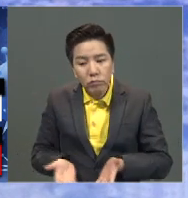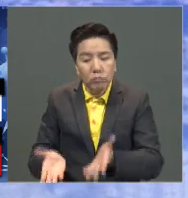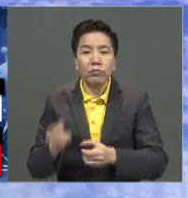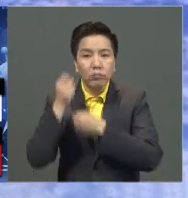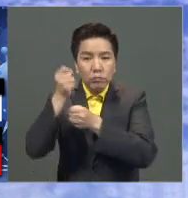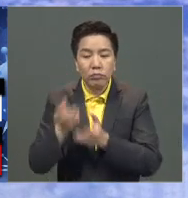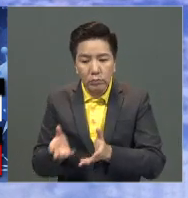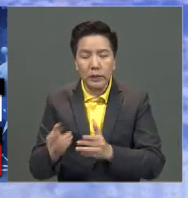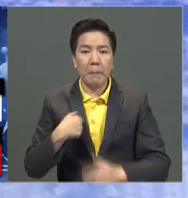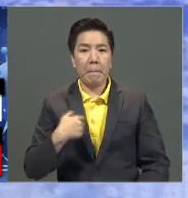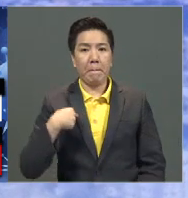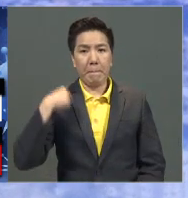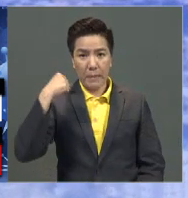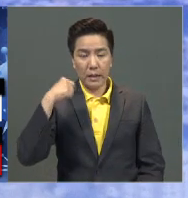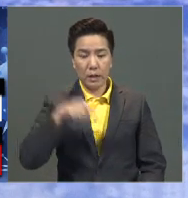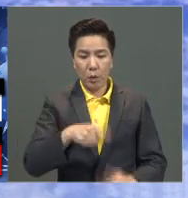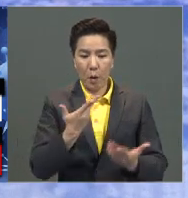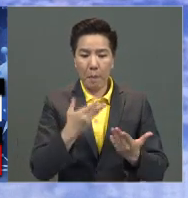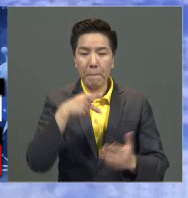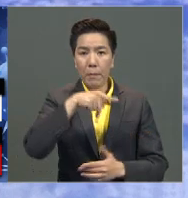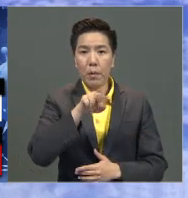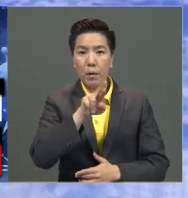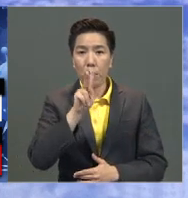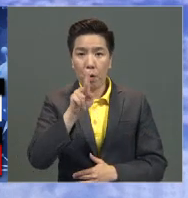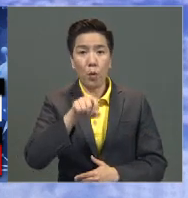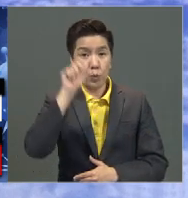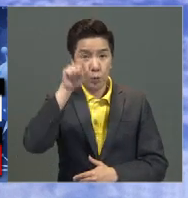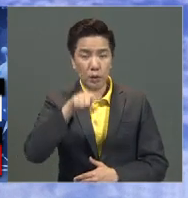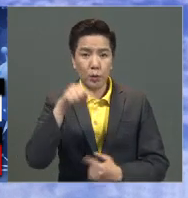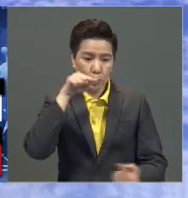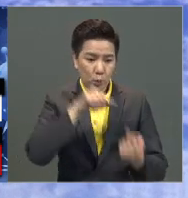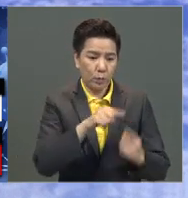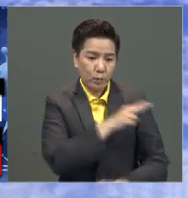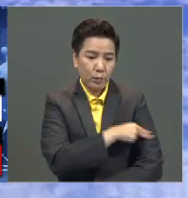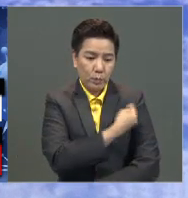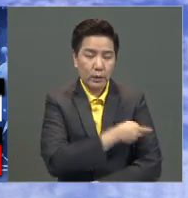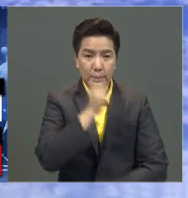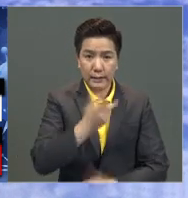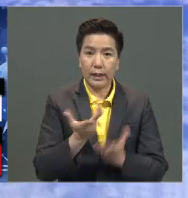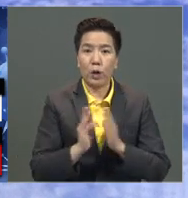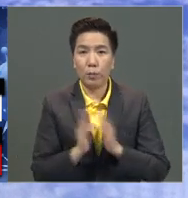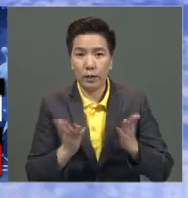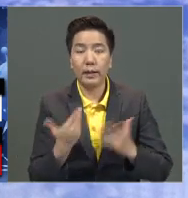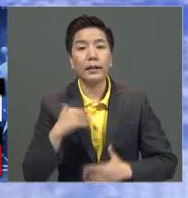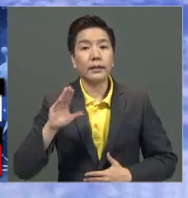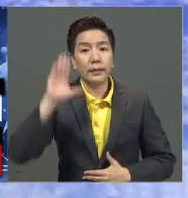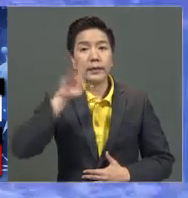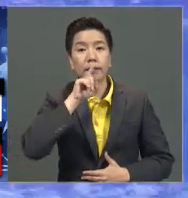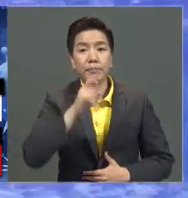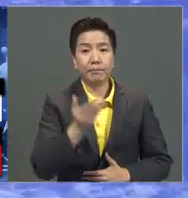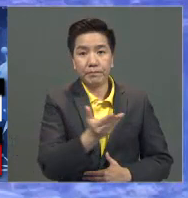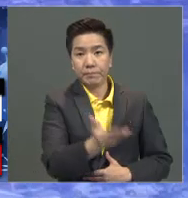ใจว่าเราใช้พรกฉุกเฉินเพื่อประโยชน์ในการสาธารณสุขจริงๆครับขอบคุณครับ ค่ะมีประเด็นคำถามเพิ่มเติมไหม